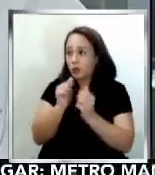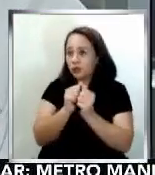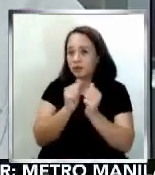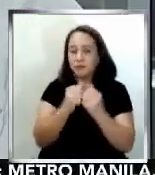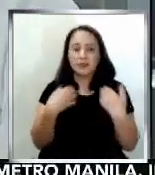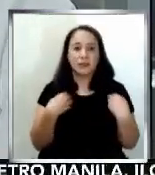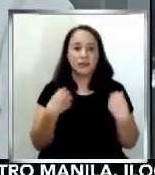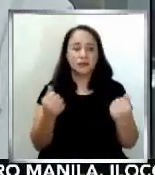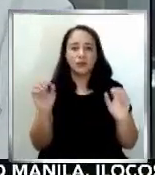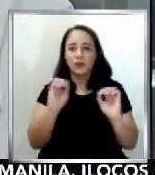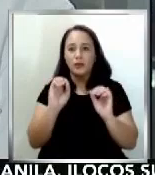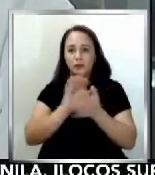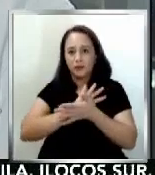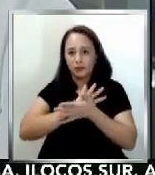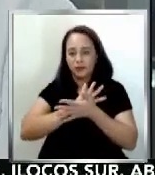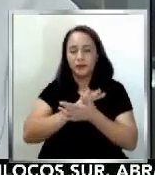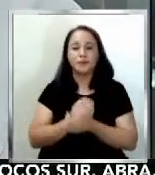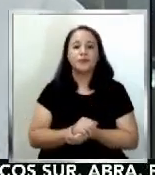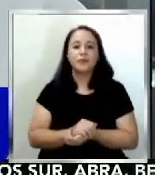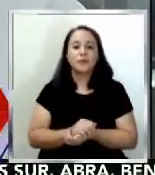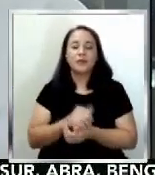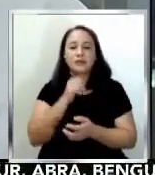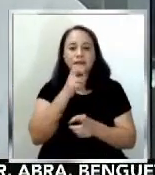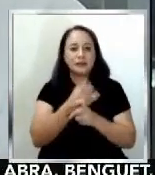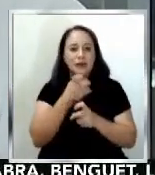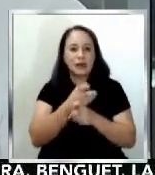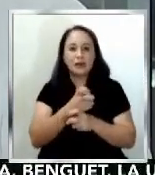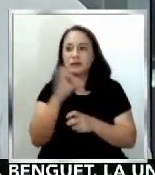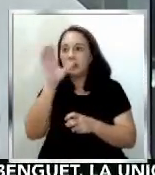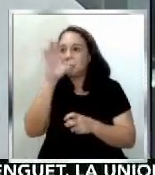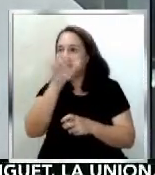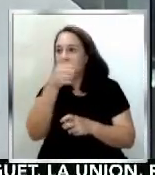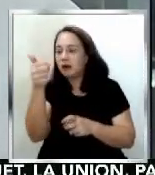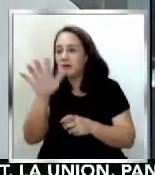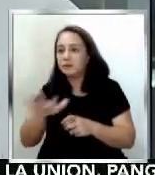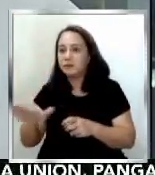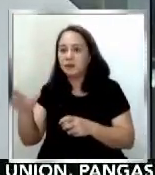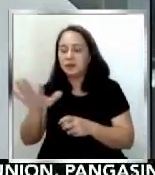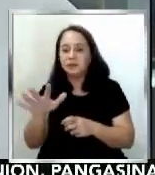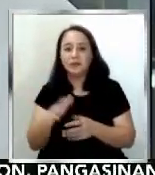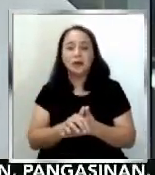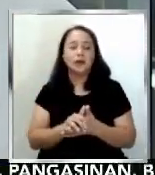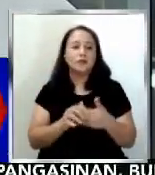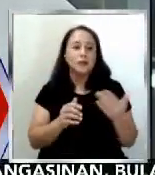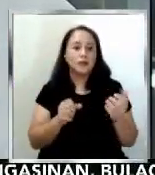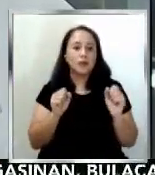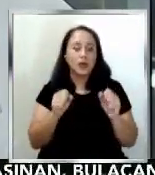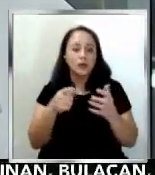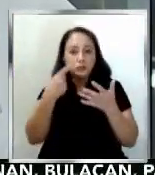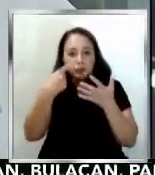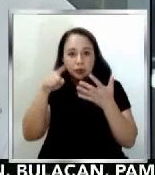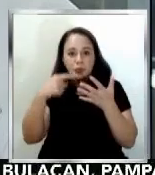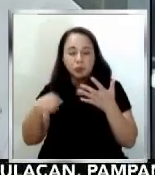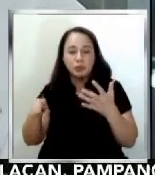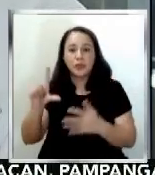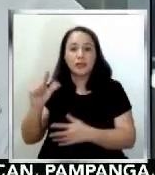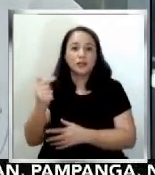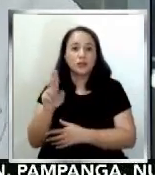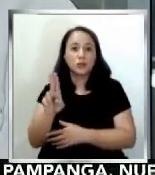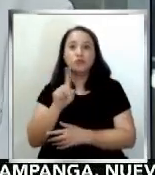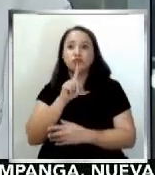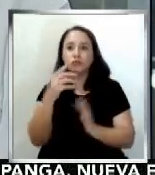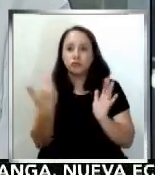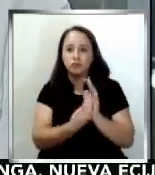COVID. Hindi na sila mahirapang kumuha pa sa ibang lugar at sa ganun paraan, ma-verify mabuti ng local government na authentic